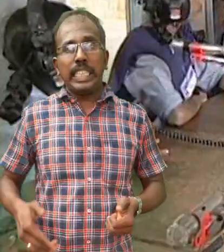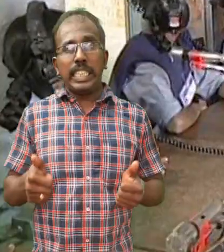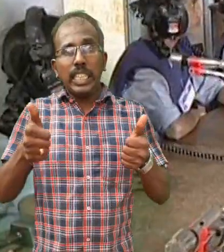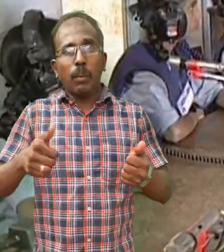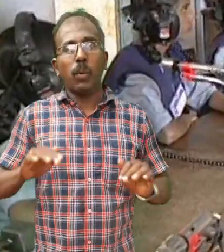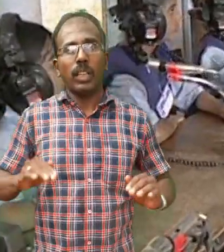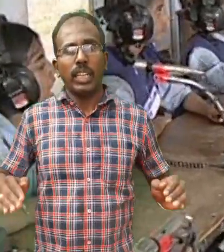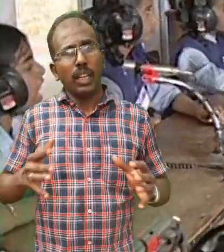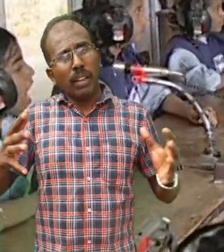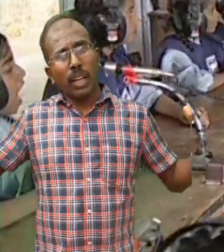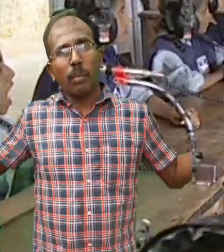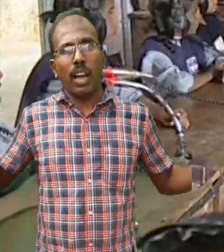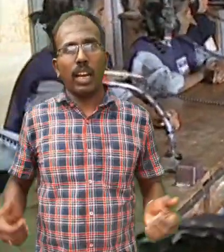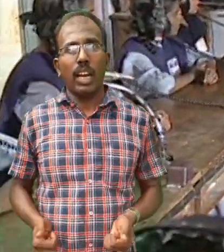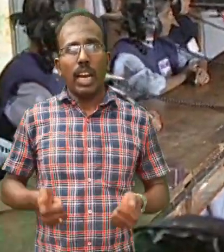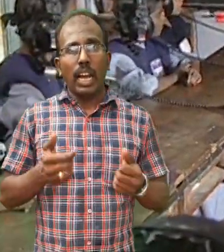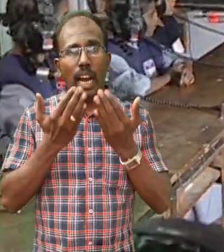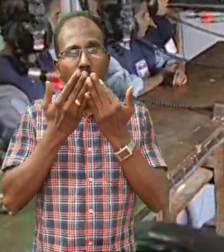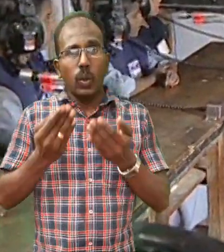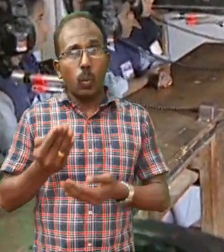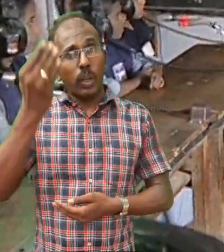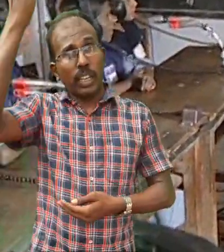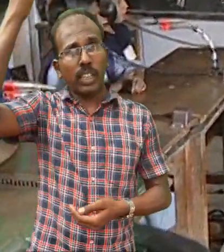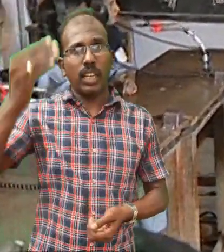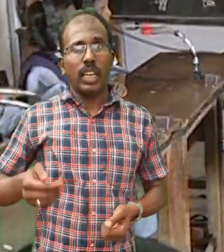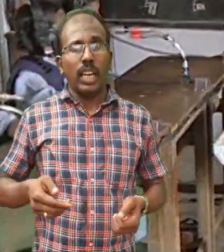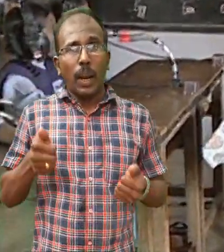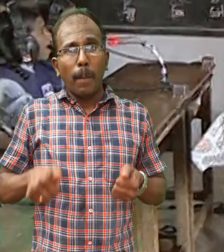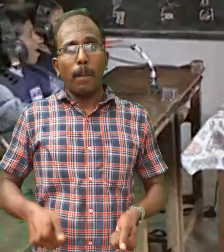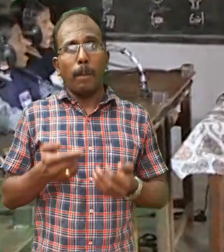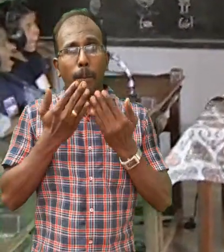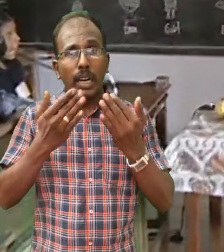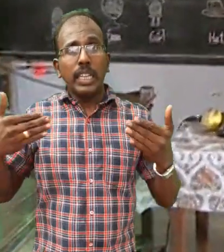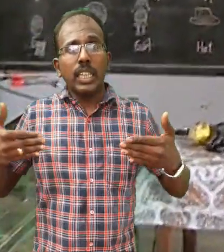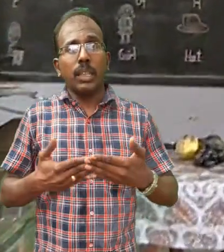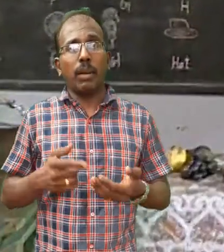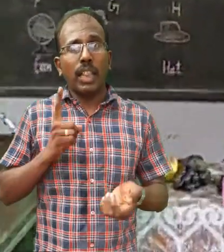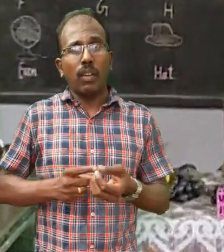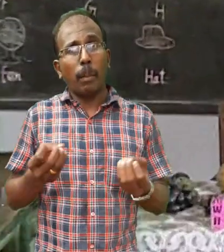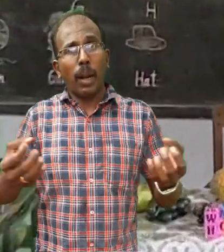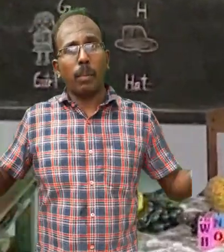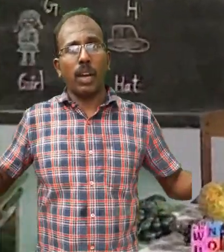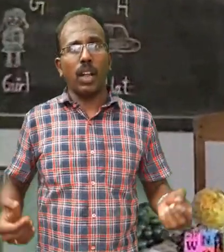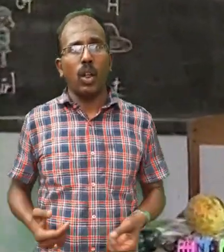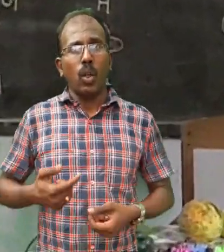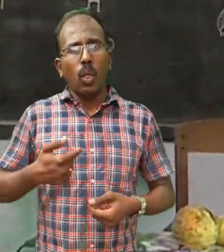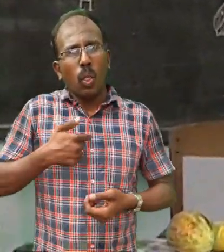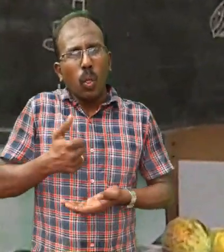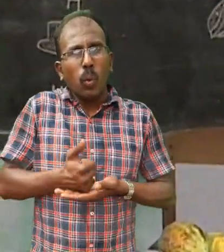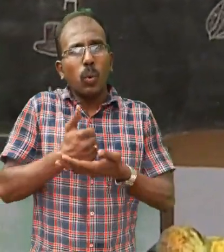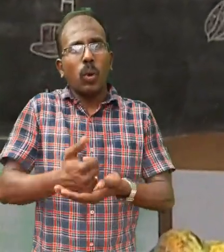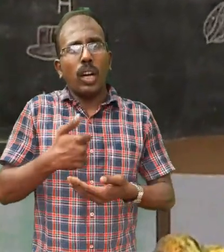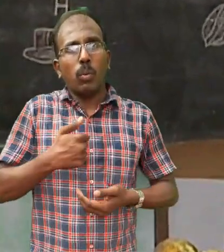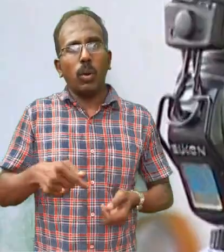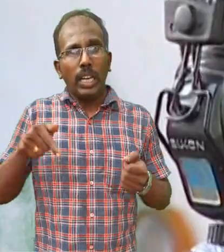சாதிக்க பிறந்த இச்சிறப்பு குழந்தைகள் இன்னும் அதிகமாக கல்வி தரத்தில் உயர்ந்திடும். இப்பள்ளி சந்திக்கும் தேவைகள் பல பல.